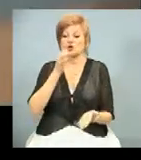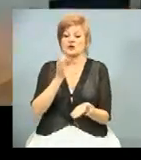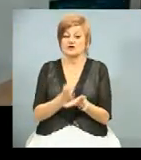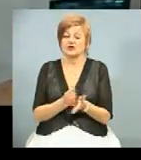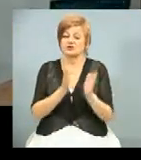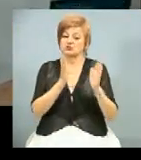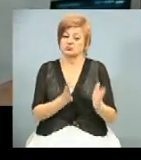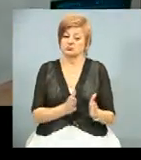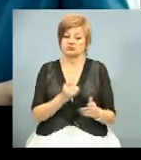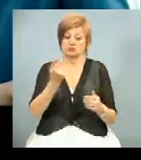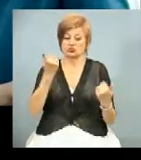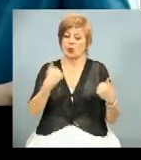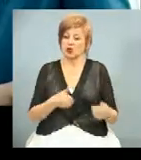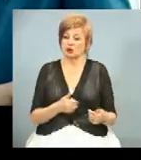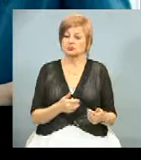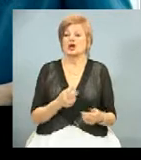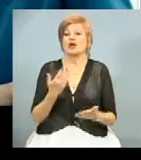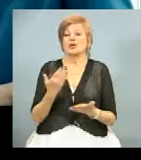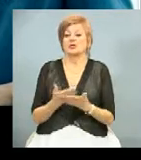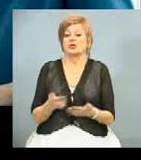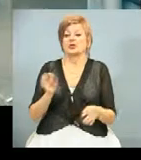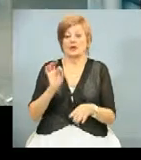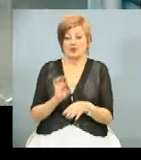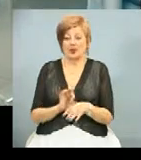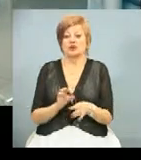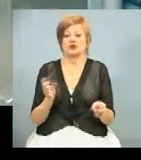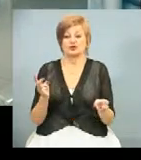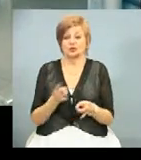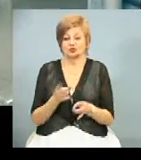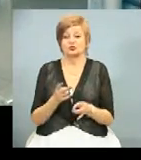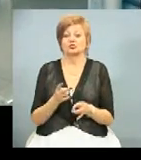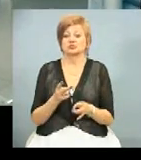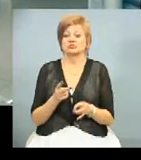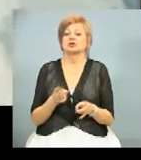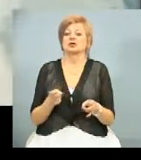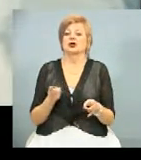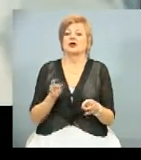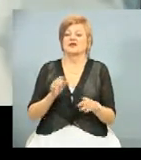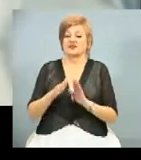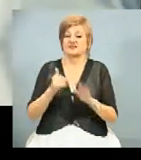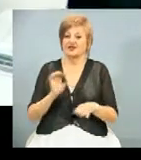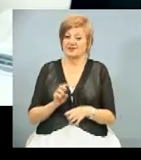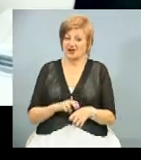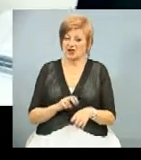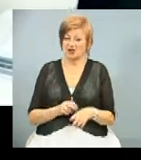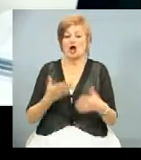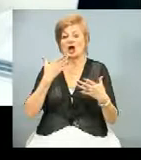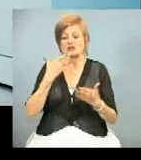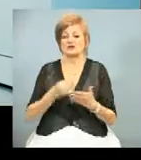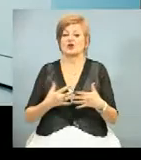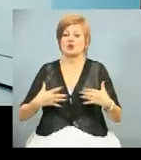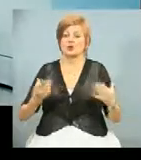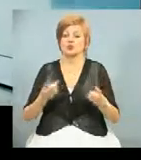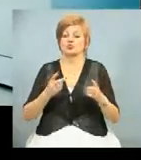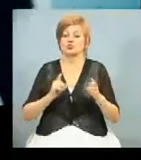за конкретний орган. Тож у разі певного захворювання варто йти без зволікань до потрібного лікаря. Про своє здоров'я слід